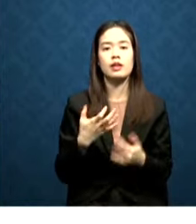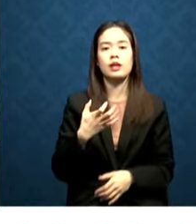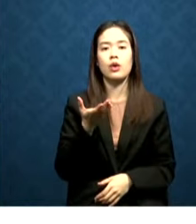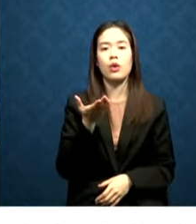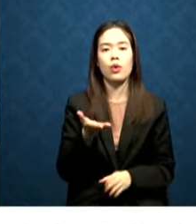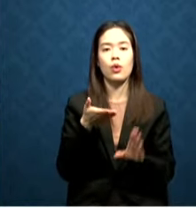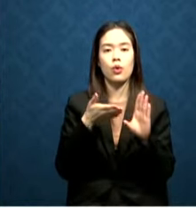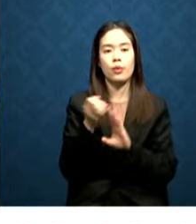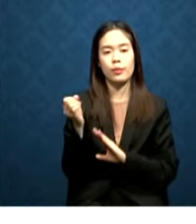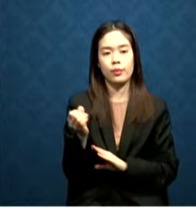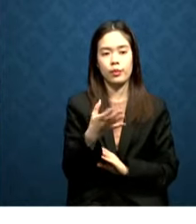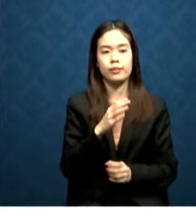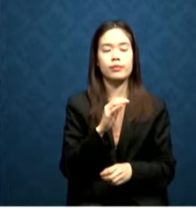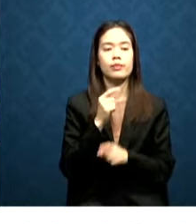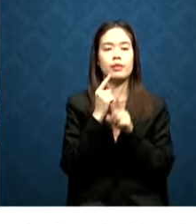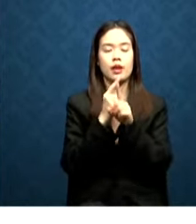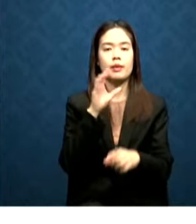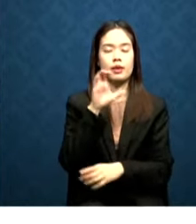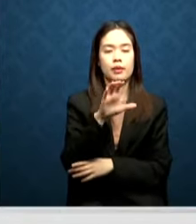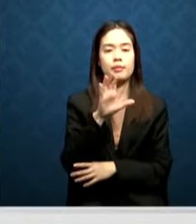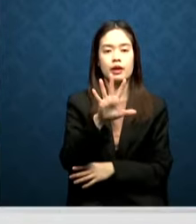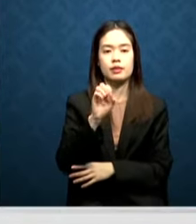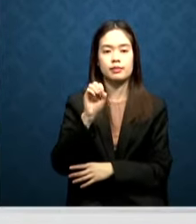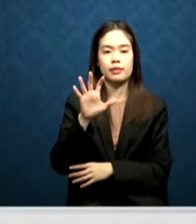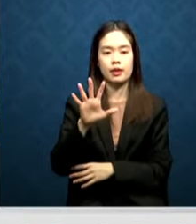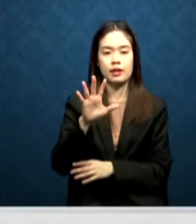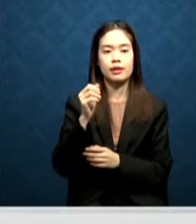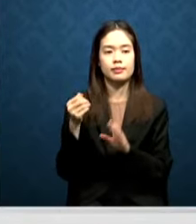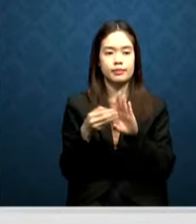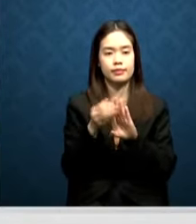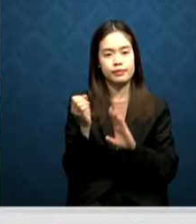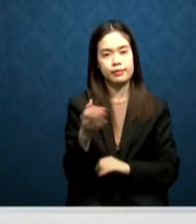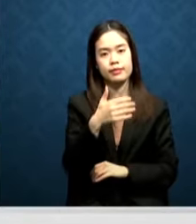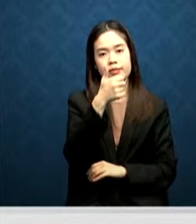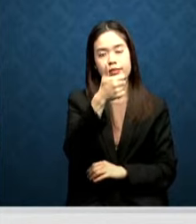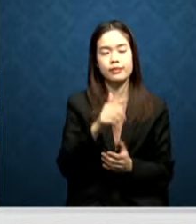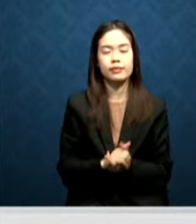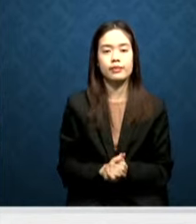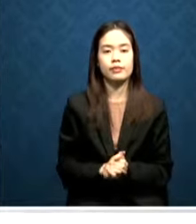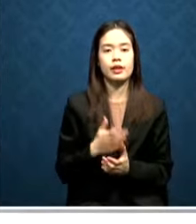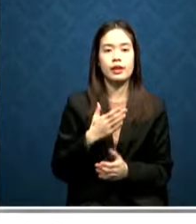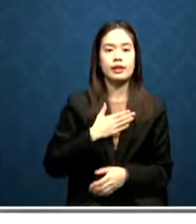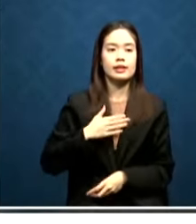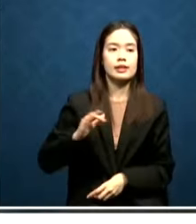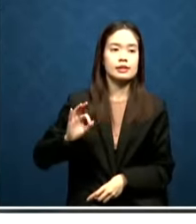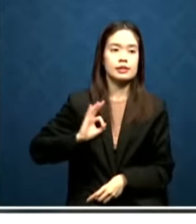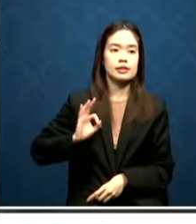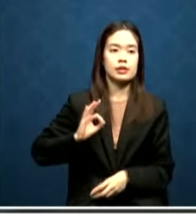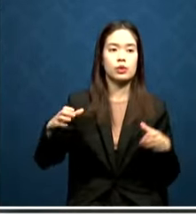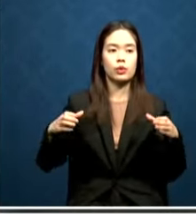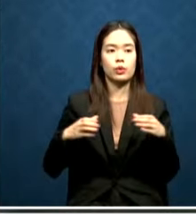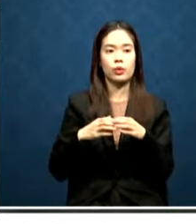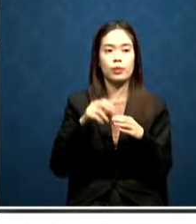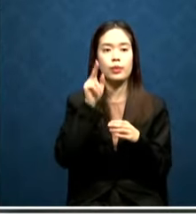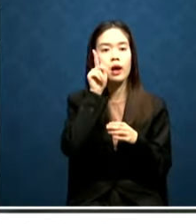ผมอนุมัติตามข้อบังคับข้อ55ครับเรียนเชิญครับ ครับเรียนท่านประธานผมเทวฤทธิ์มณีฉายสมาชิกวุฒิสภากลุ่มสื่อสารมวลชน